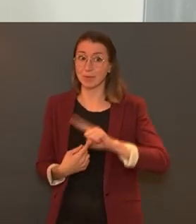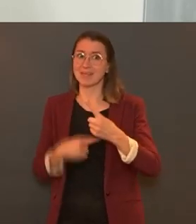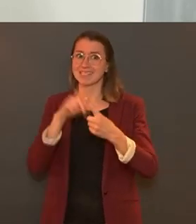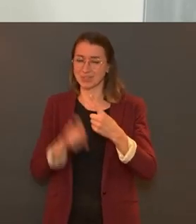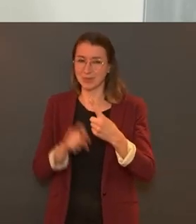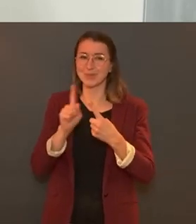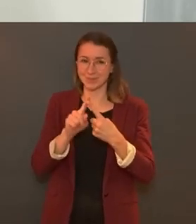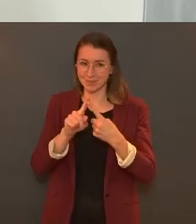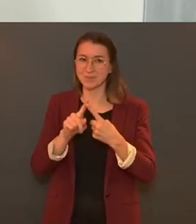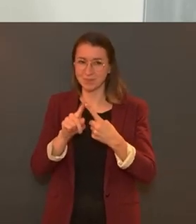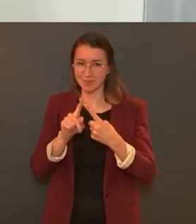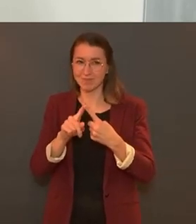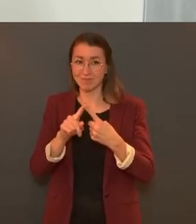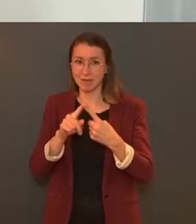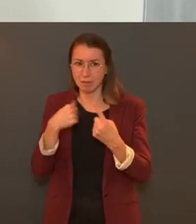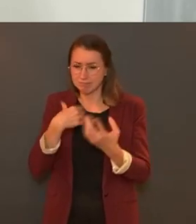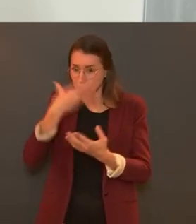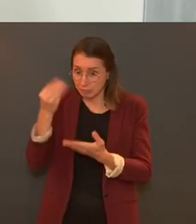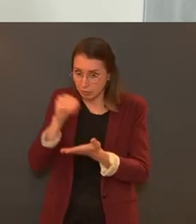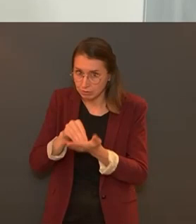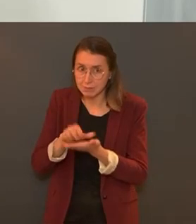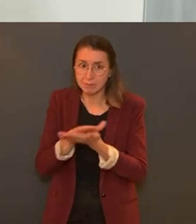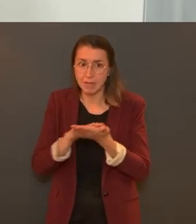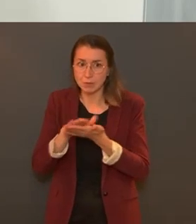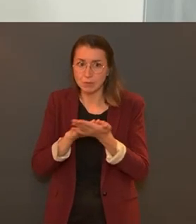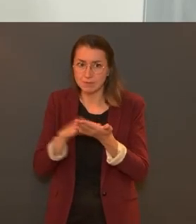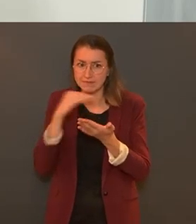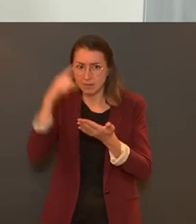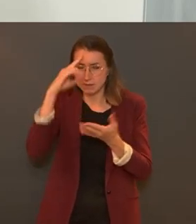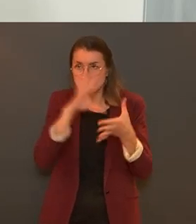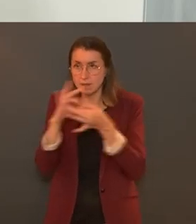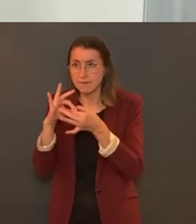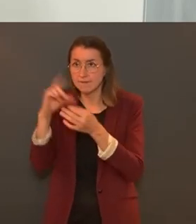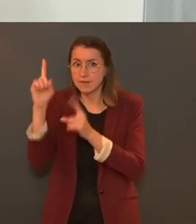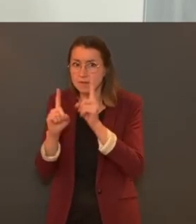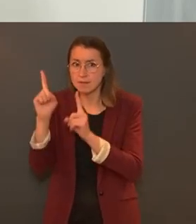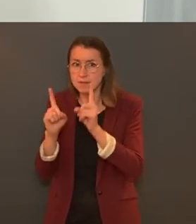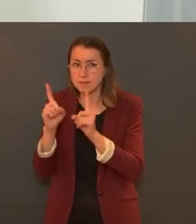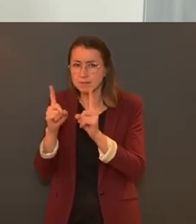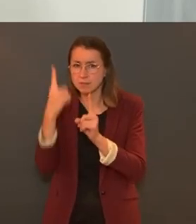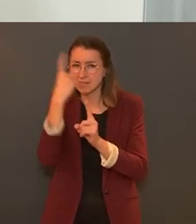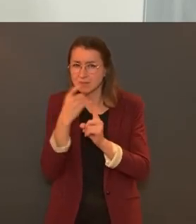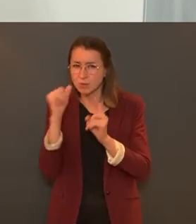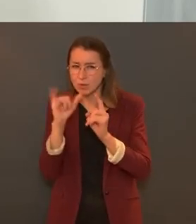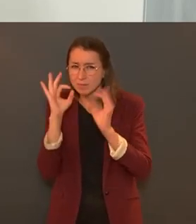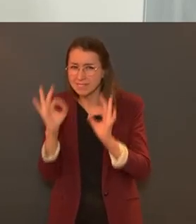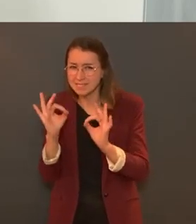Je ne l'ai pas noté. Je suis passée tout de suite sur la partie festive. Donc, votre première question, c'était quoi encore?